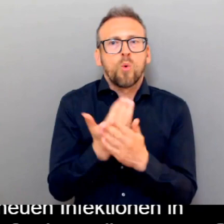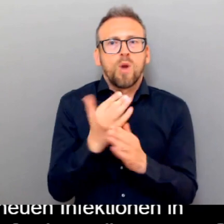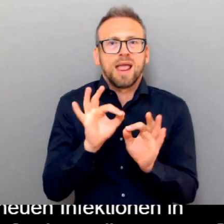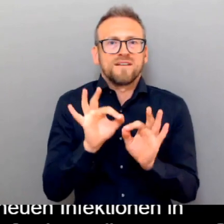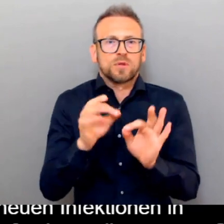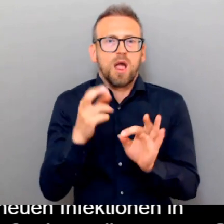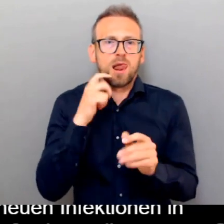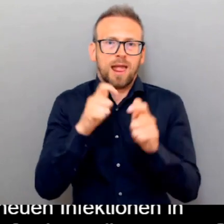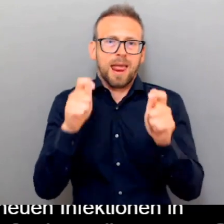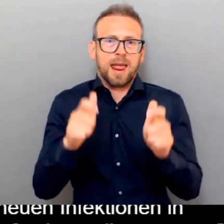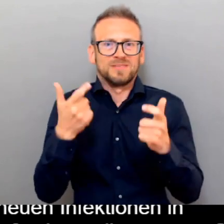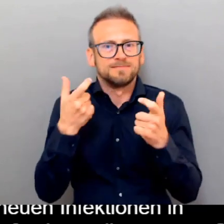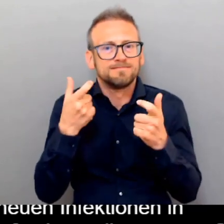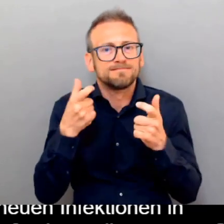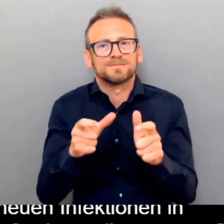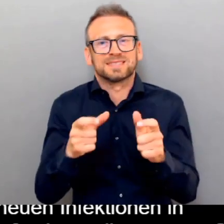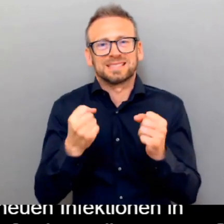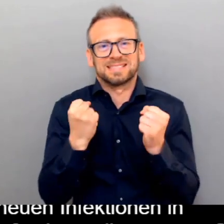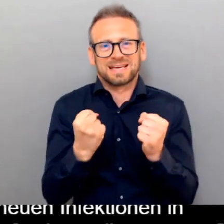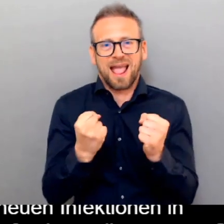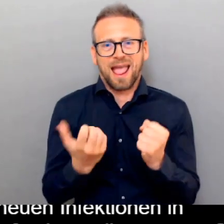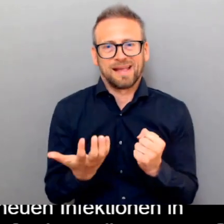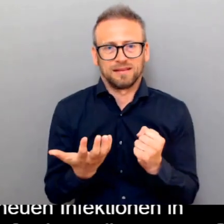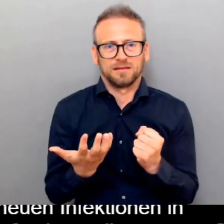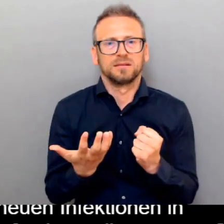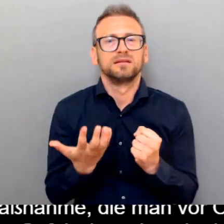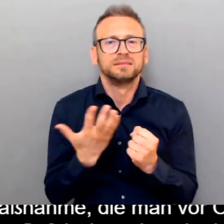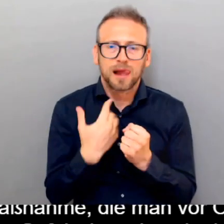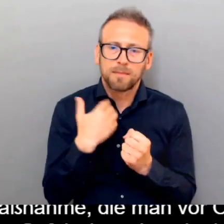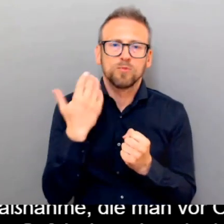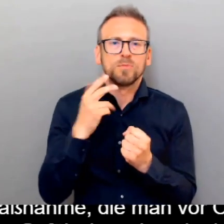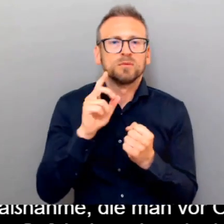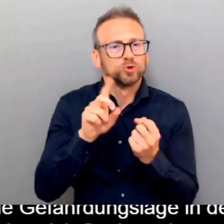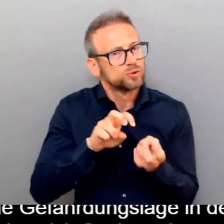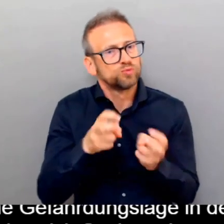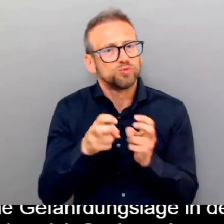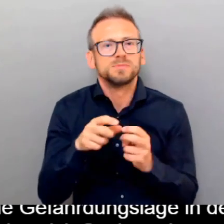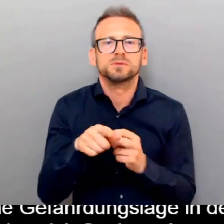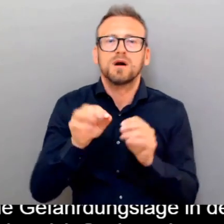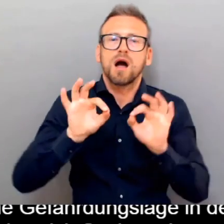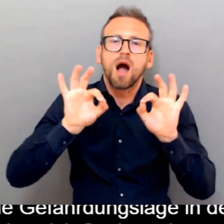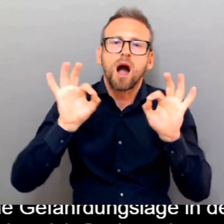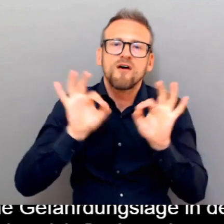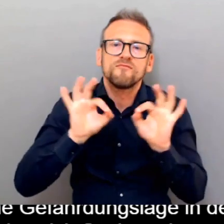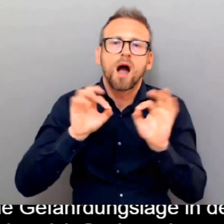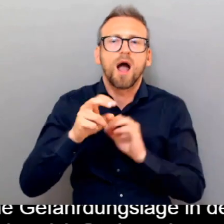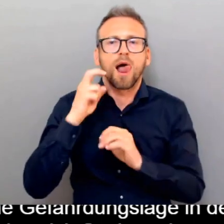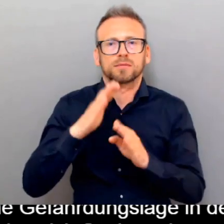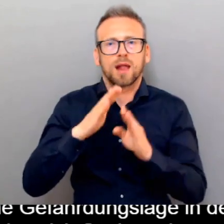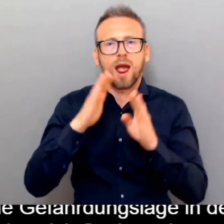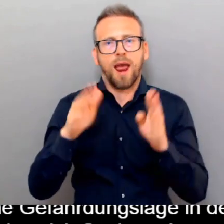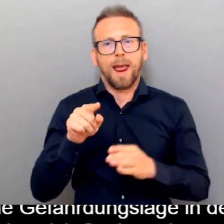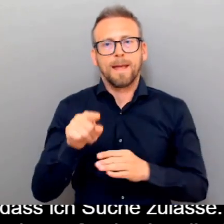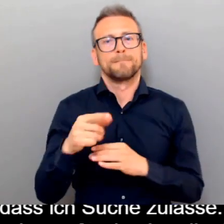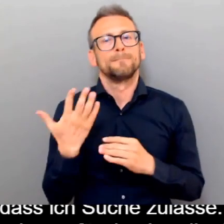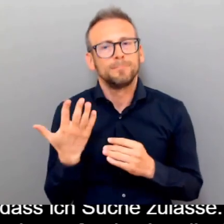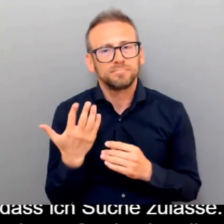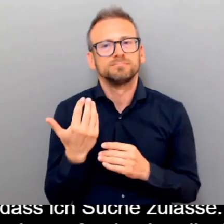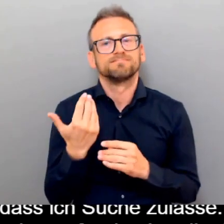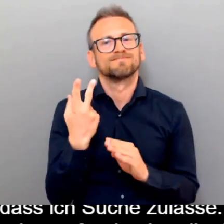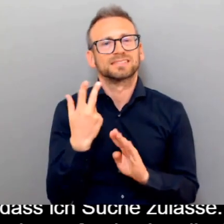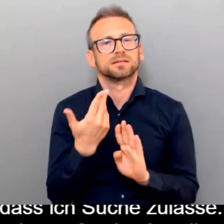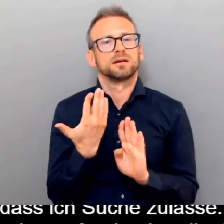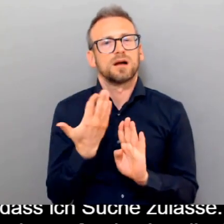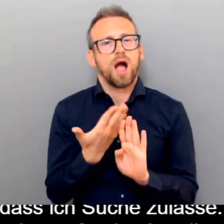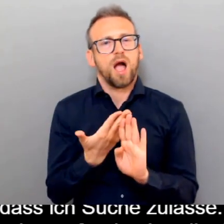Besuche zulasse, aber ich brauche jetzt vielleicht nicht groß weitere Maßnahmen für den kompletten Landkreis dann beschließen. Deswegen kann man